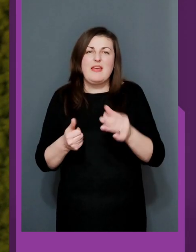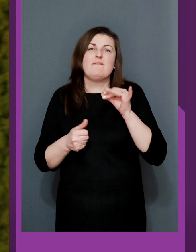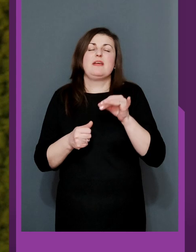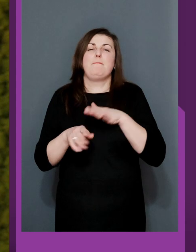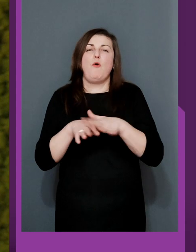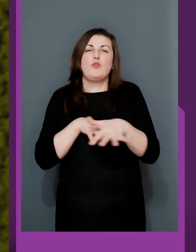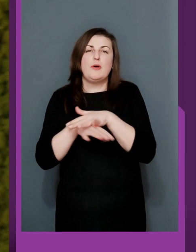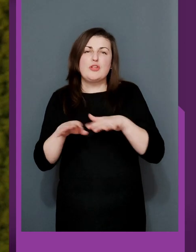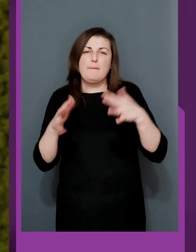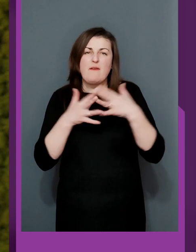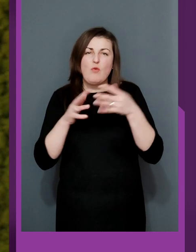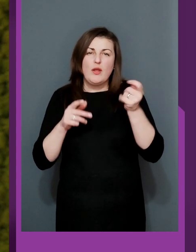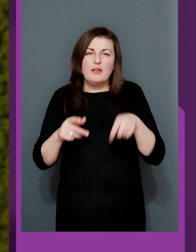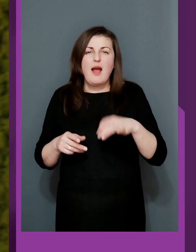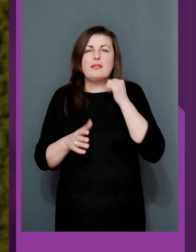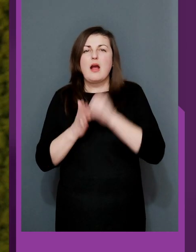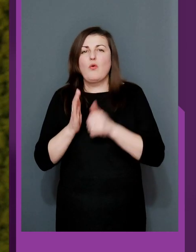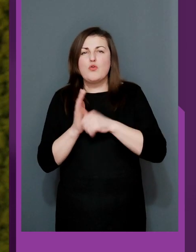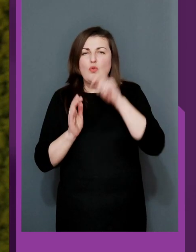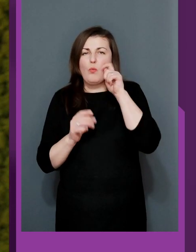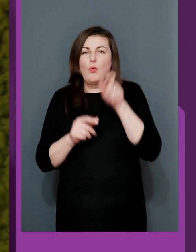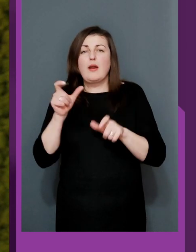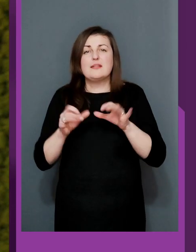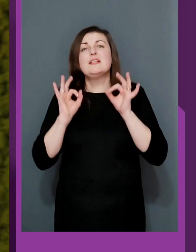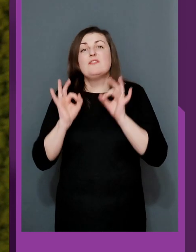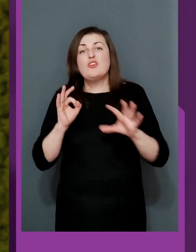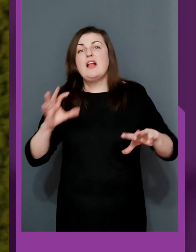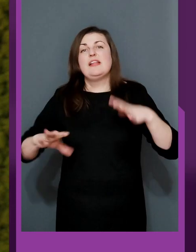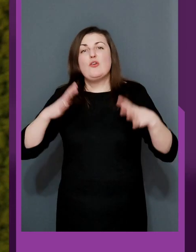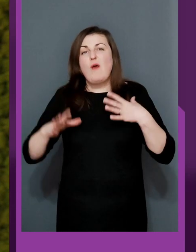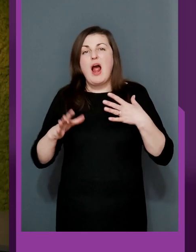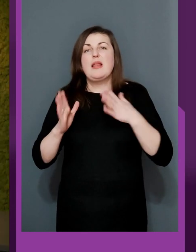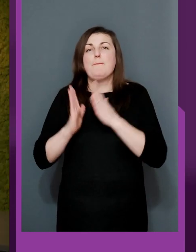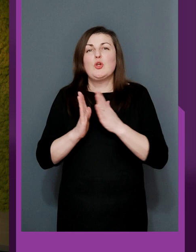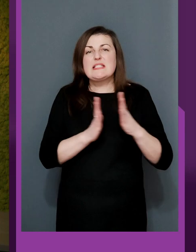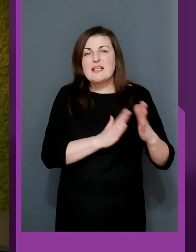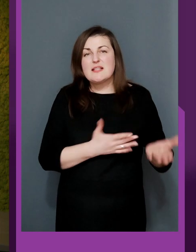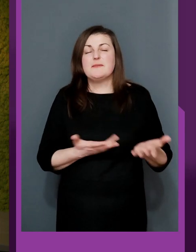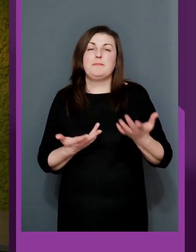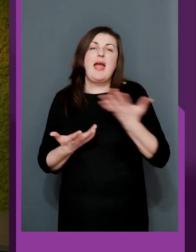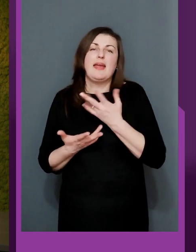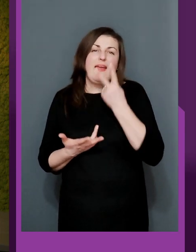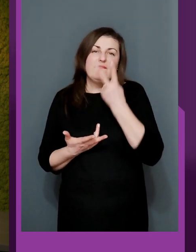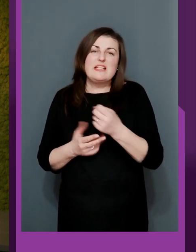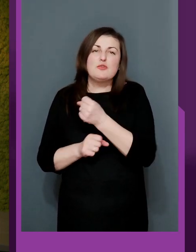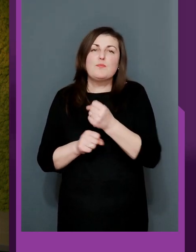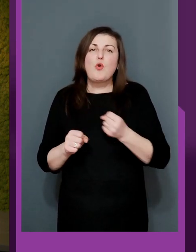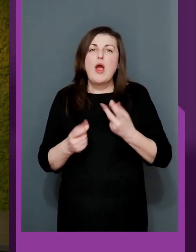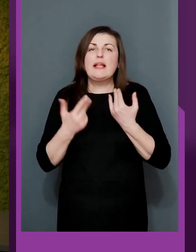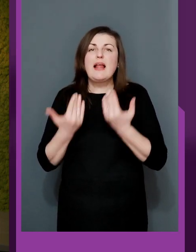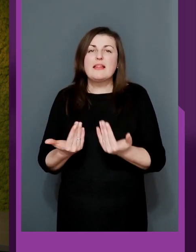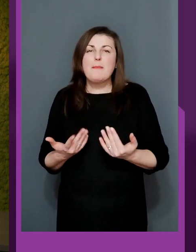повномасштабна війна на кожного у українця Ну і звичайно тренувальний процес який вид зброї Для